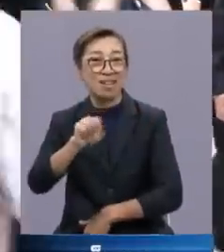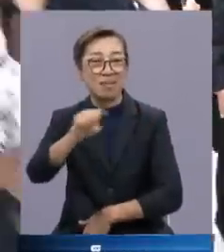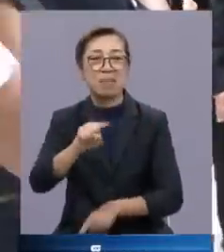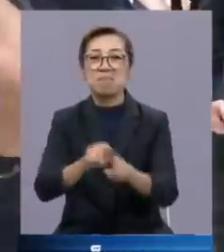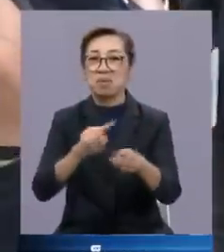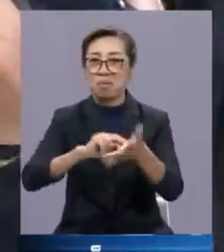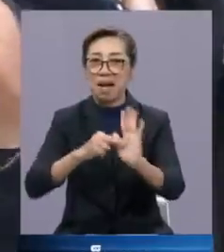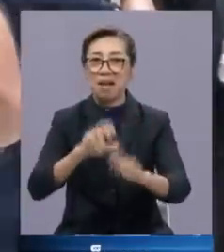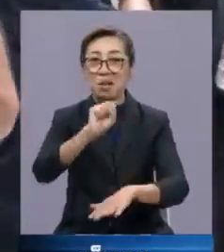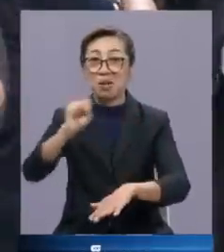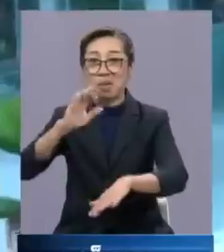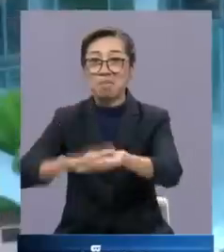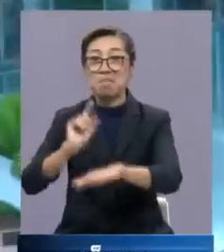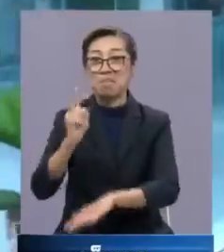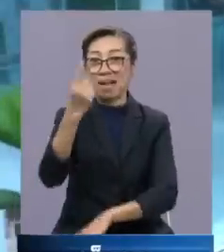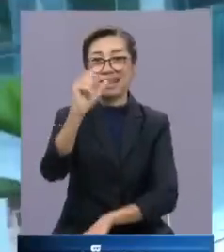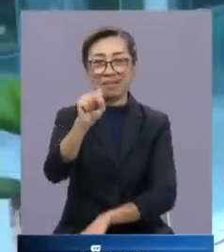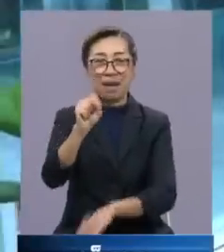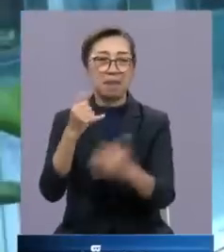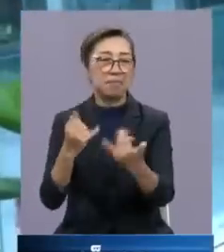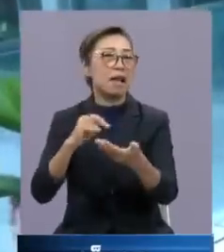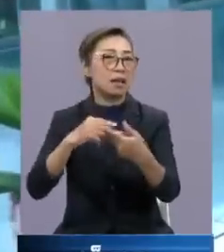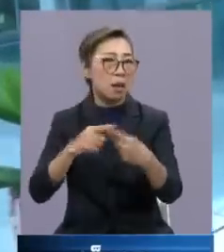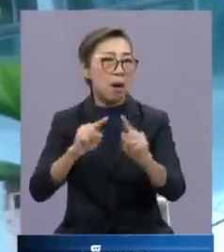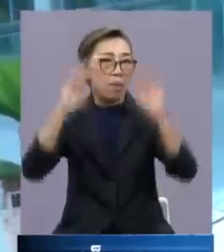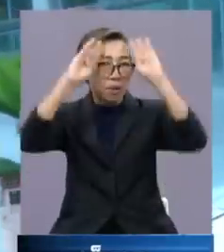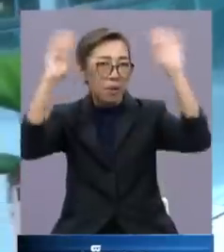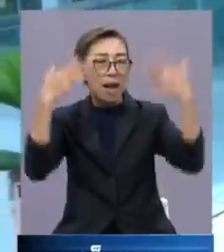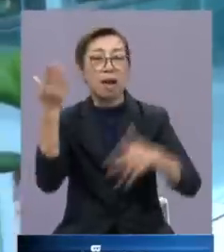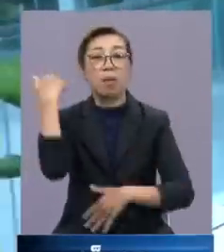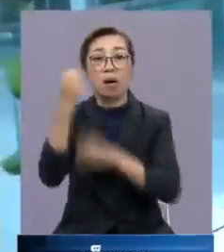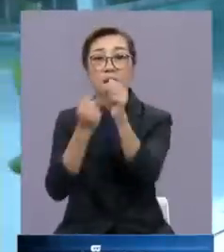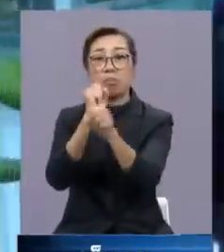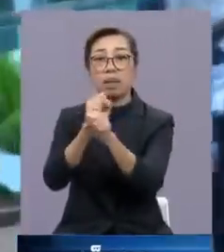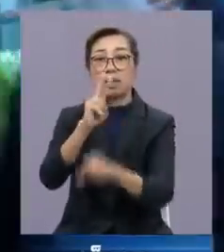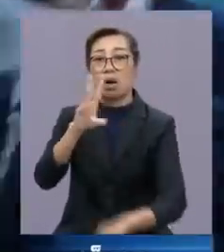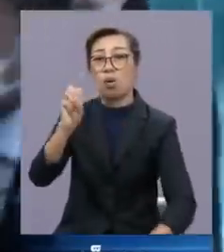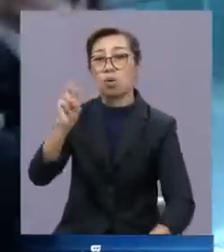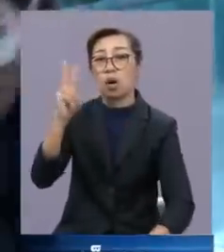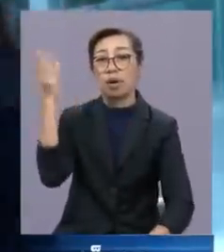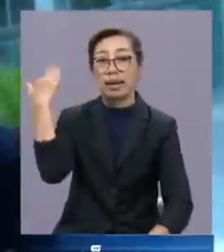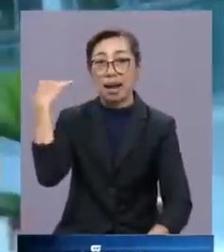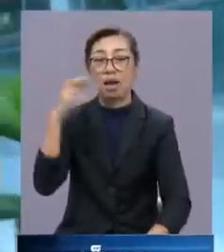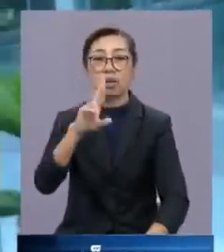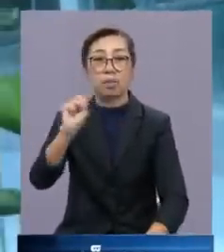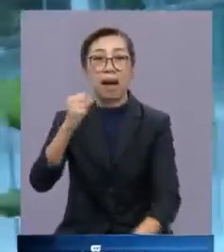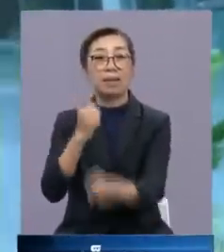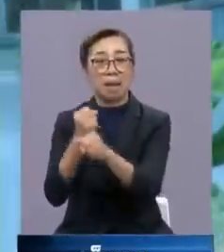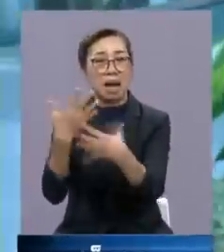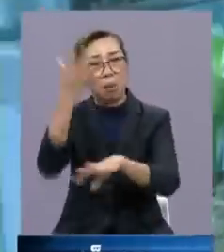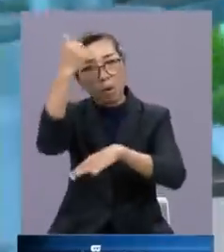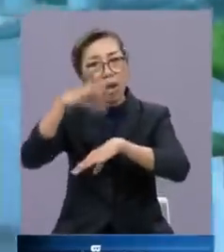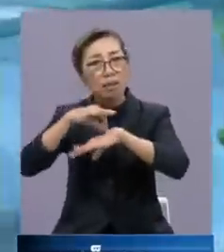เนี่ยคนนี ้ใช่โอ้โหสมัยแรกเลยใช่ไหมแต่ว่าเก๋าเพราะว่าปี62อ่ะก็ทำงานในสภาในฐานะรัฐมนตรีแล้วไง นี่เดินปล่อเ